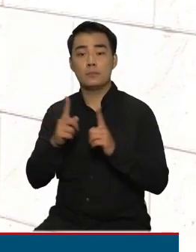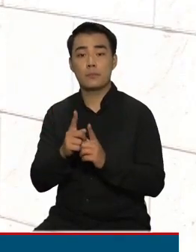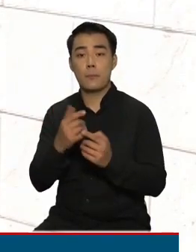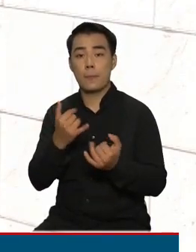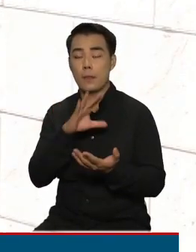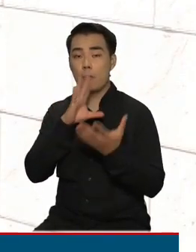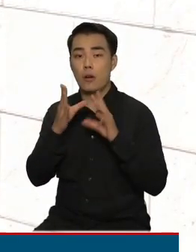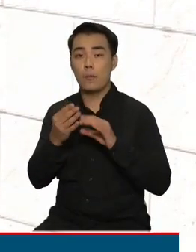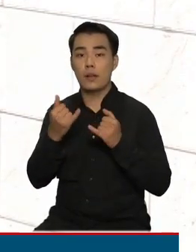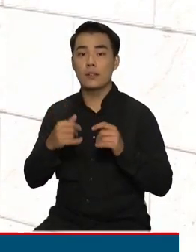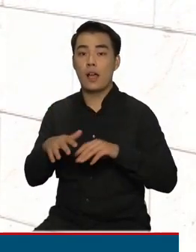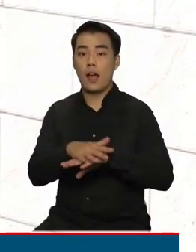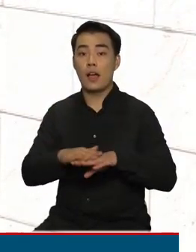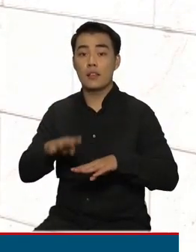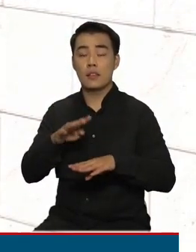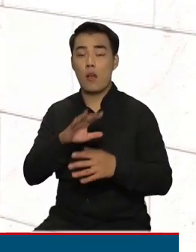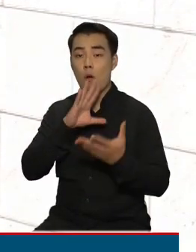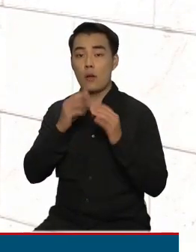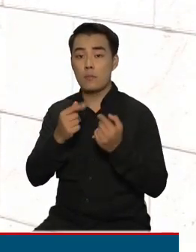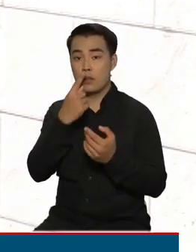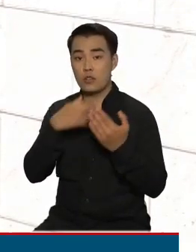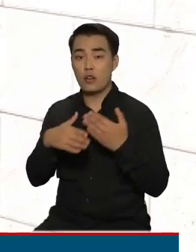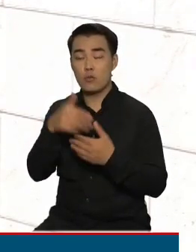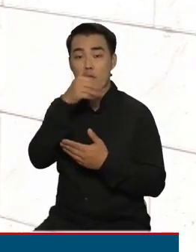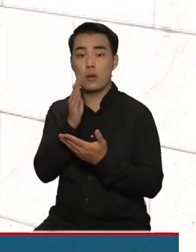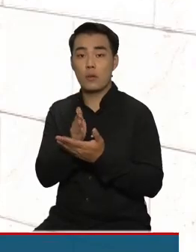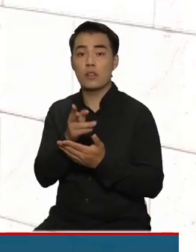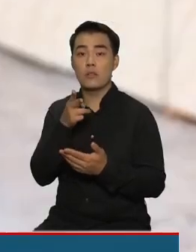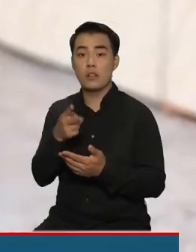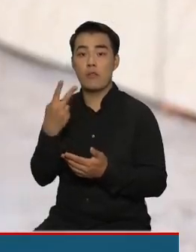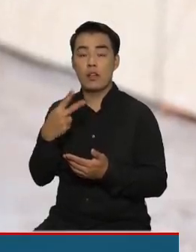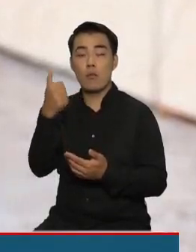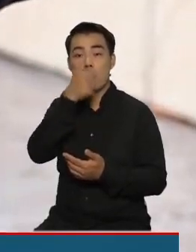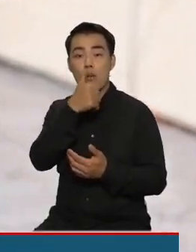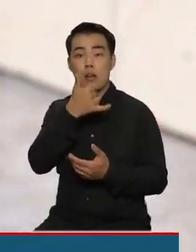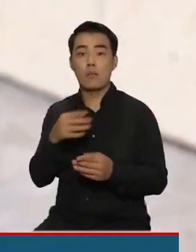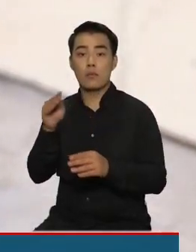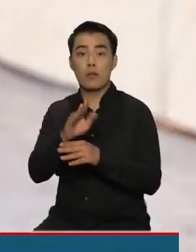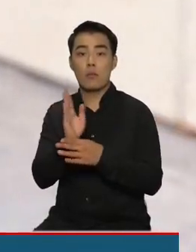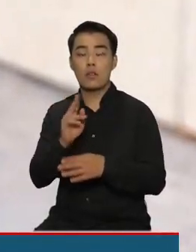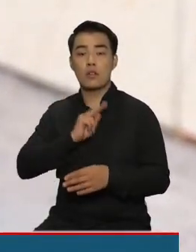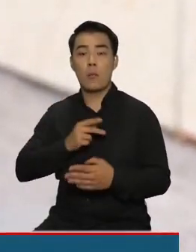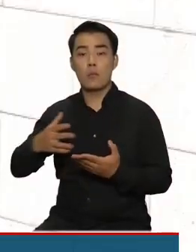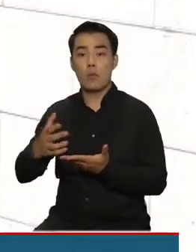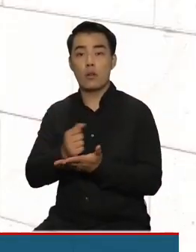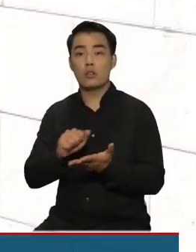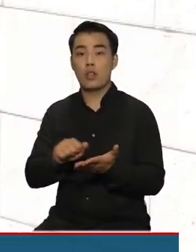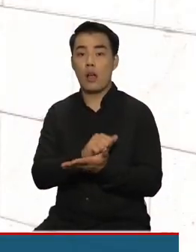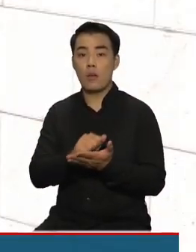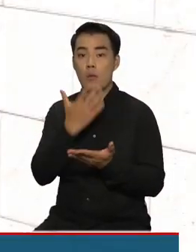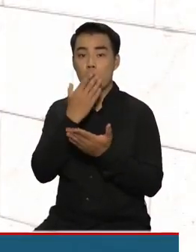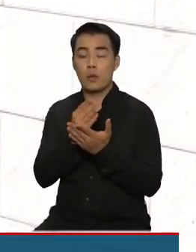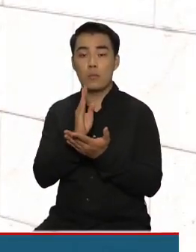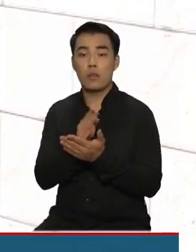Встречаемся с населением, планируем все провести в ближайшие годы. При этом уже с 2020 года ведем работу по сбору документов на собственность,